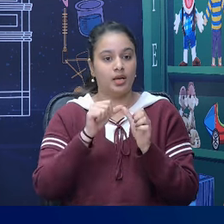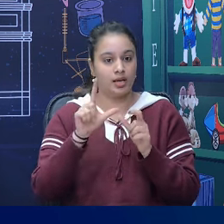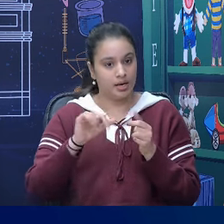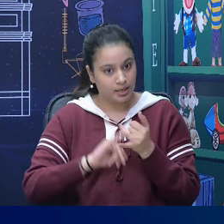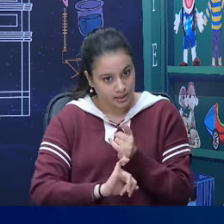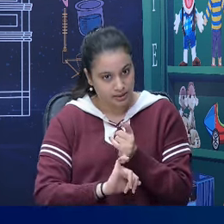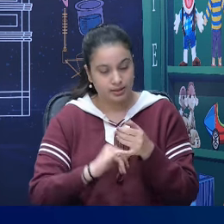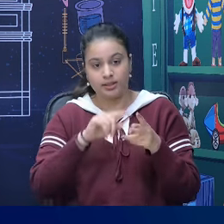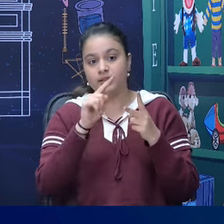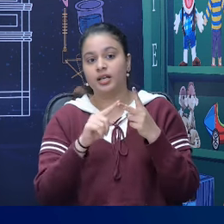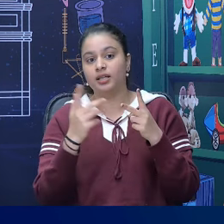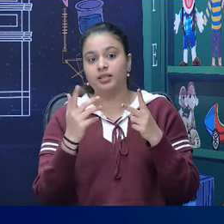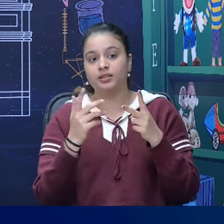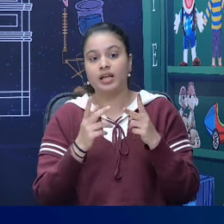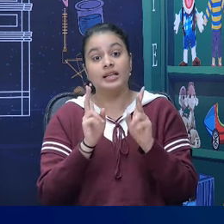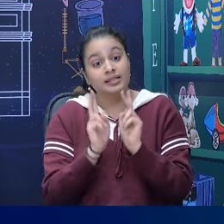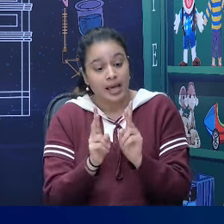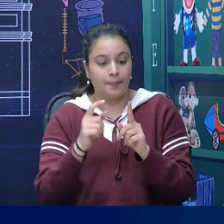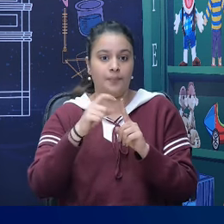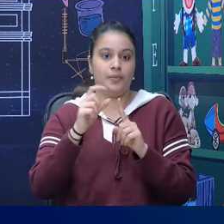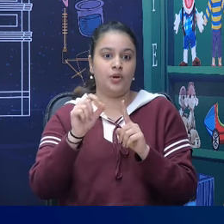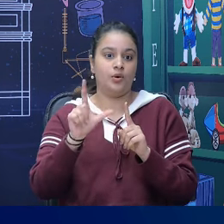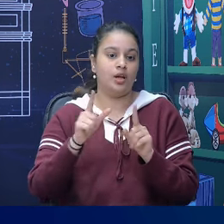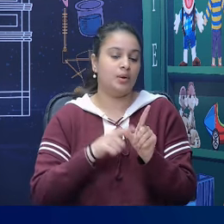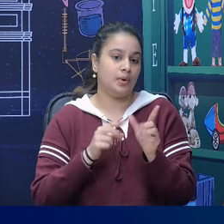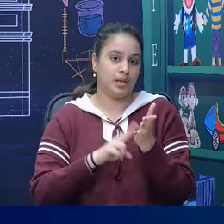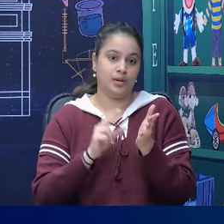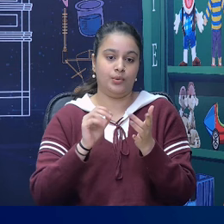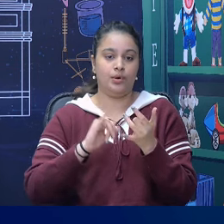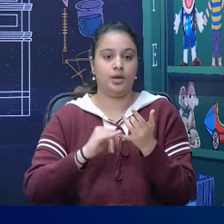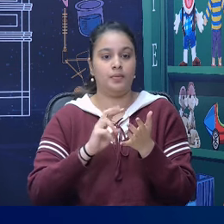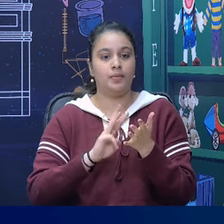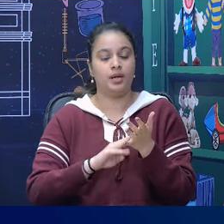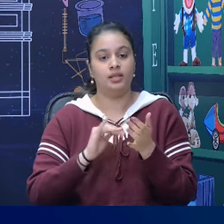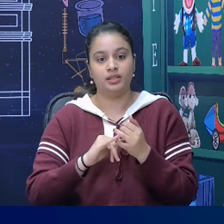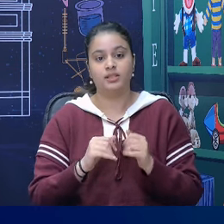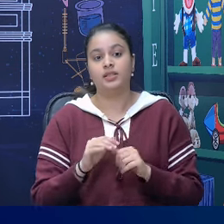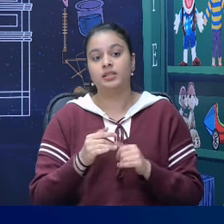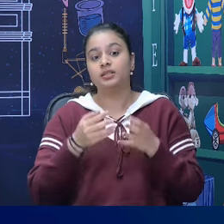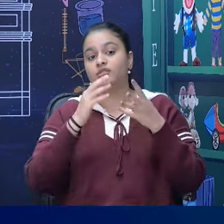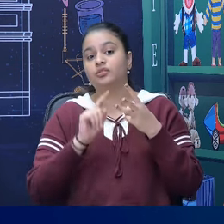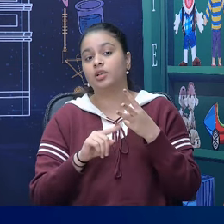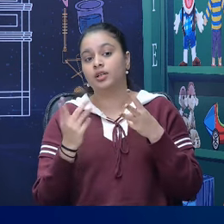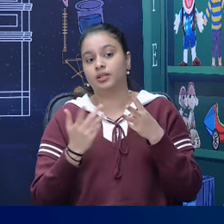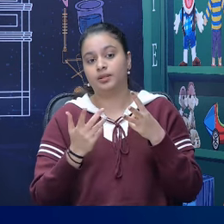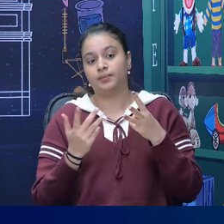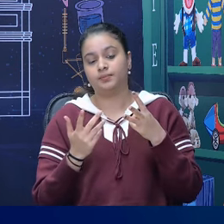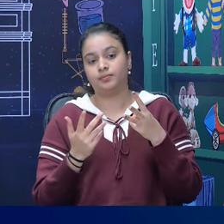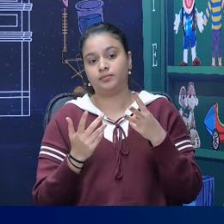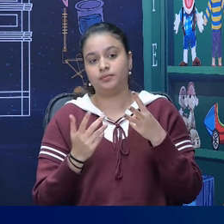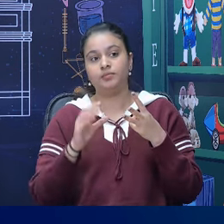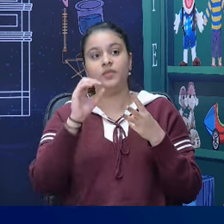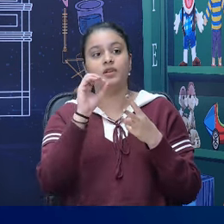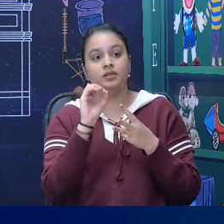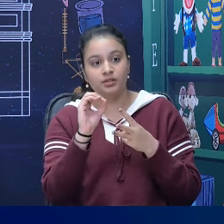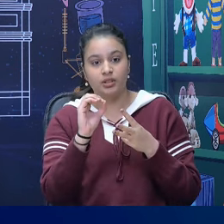होगा कांस्टेंट पॉलिनो और तीसरा कीवर्ड होगा जीरो